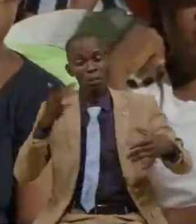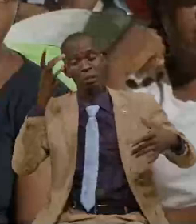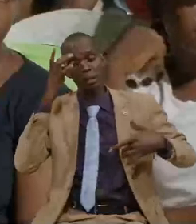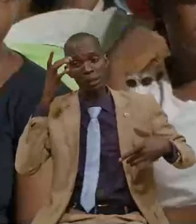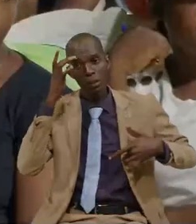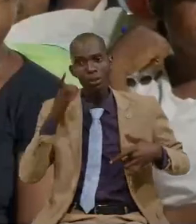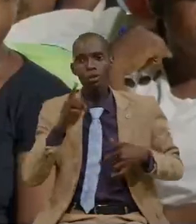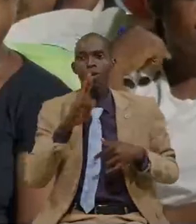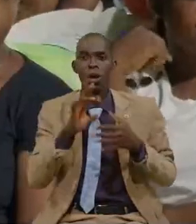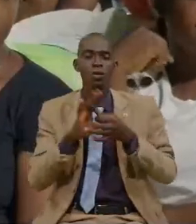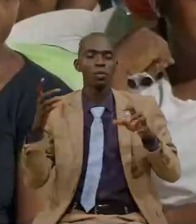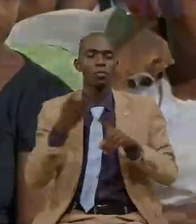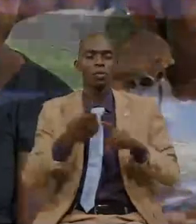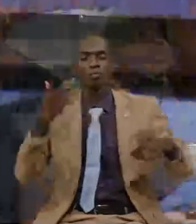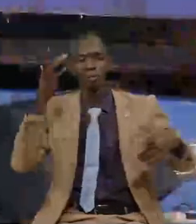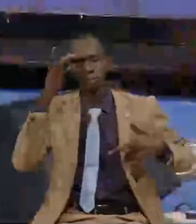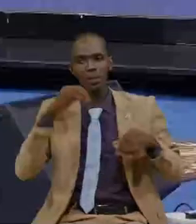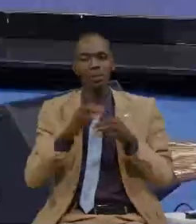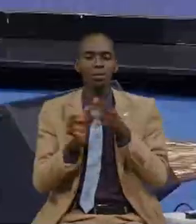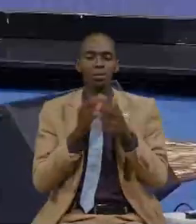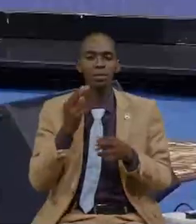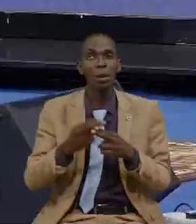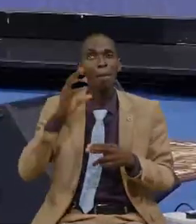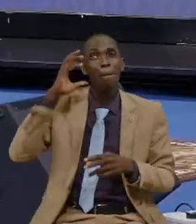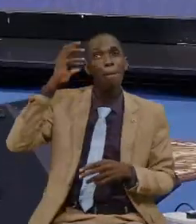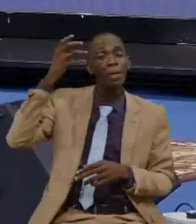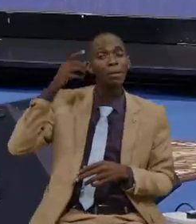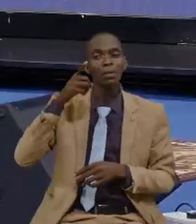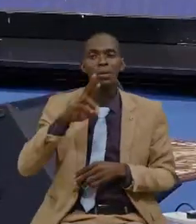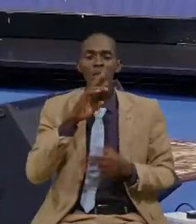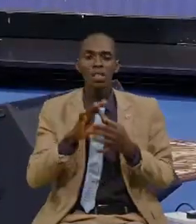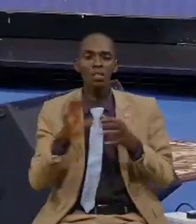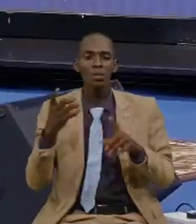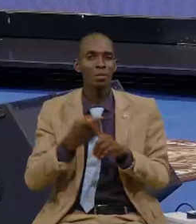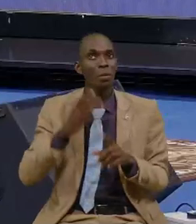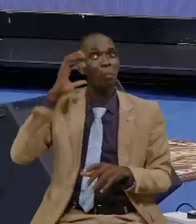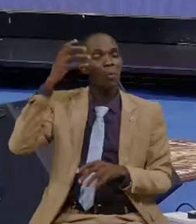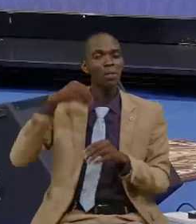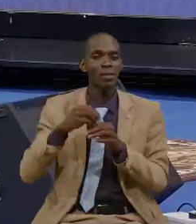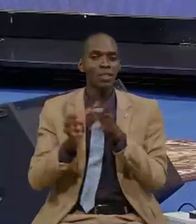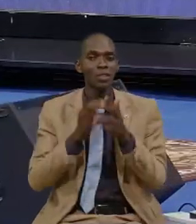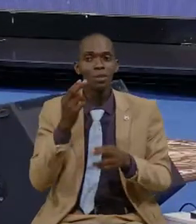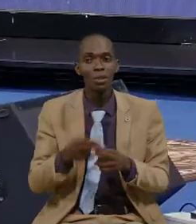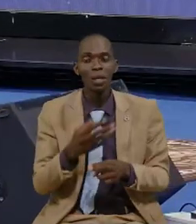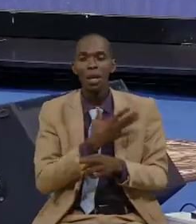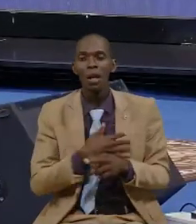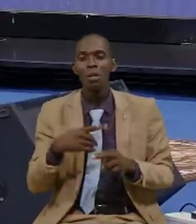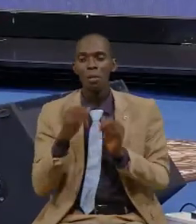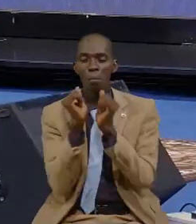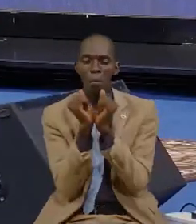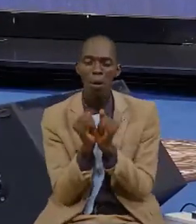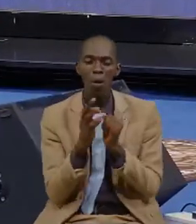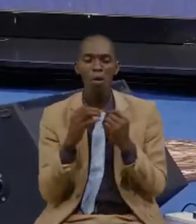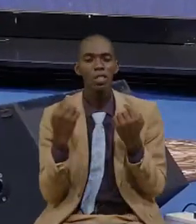Jésus. Maladie, tu es délié. Vous êtes délié de la maladie. La folie, vous en êtes